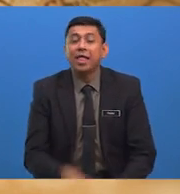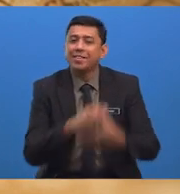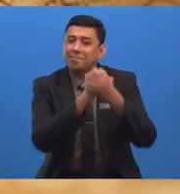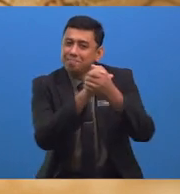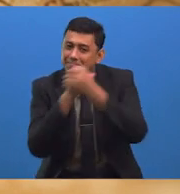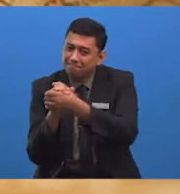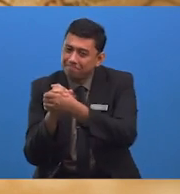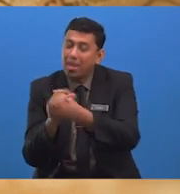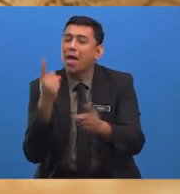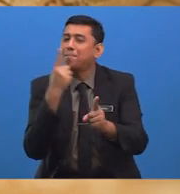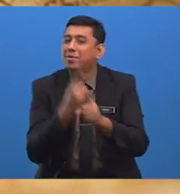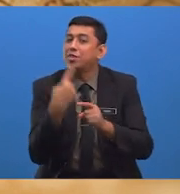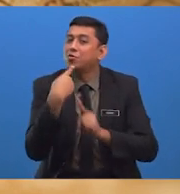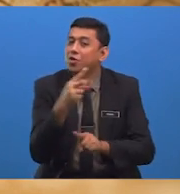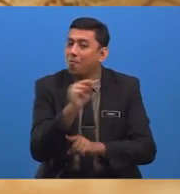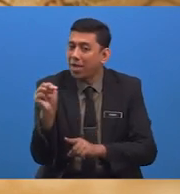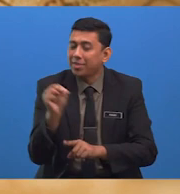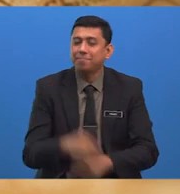Syabas, betul jawapan itu.